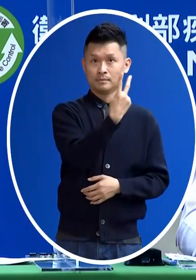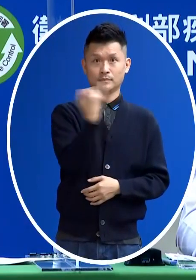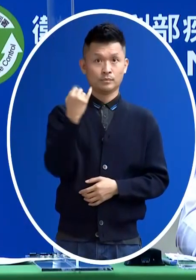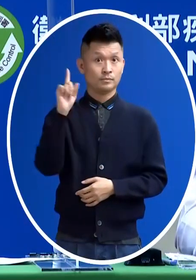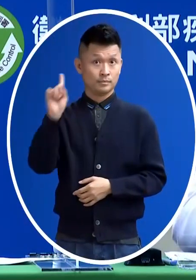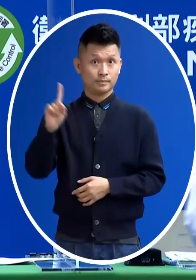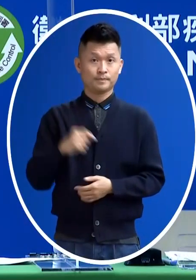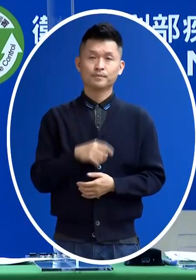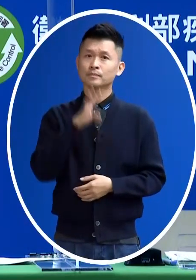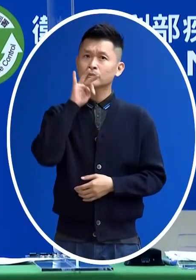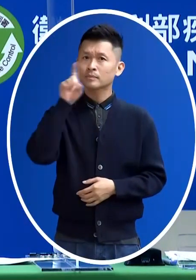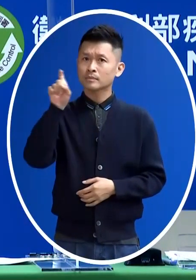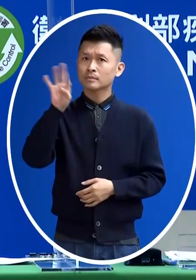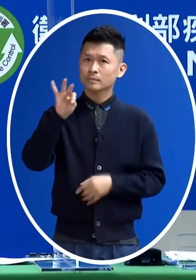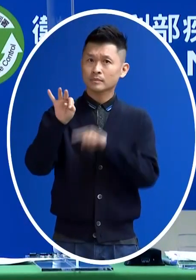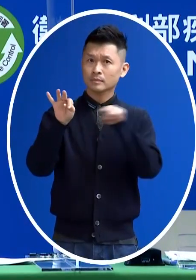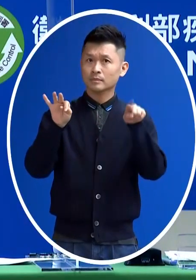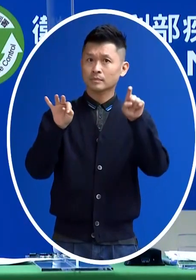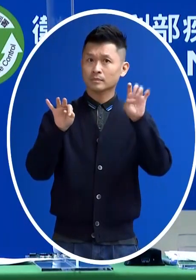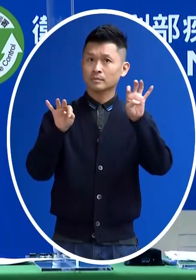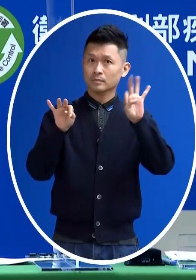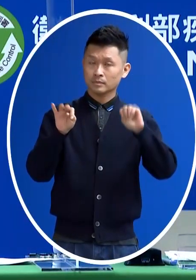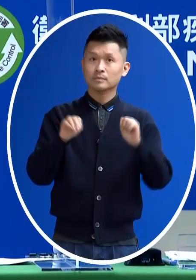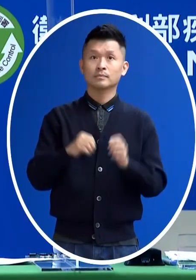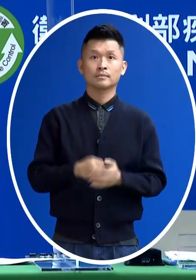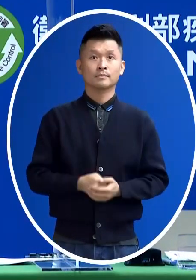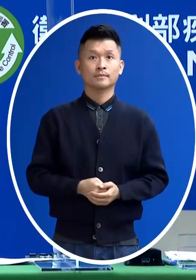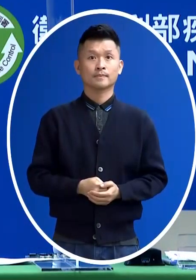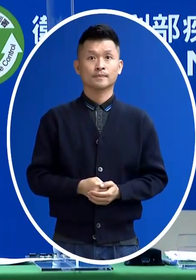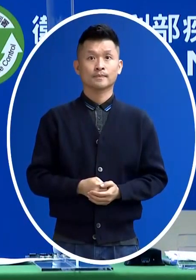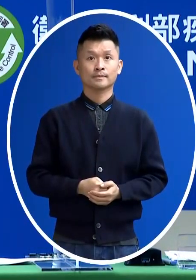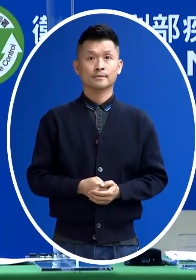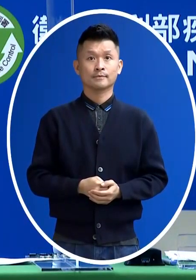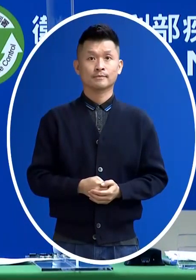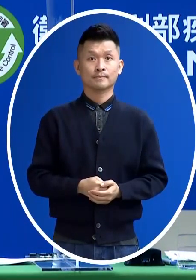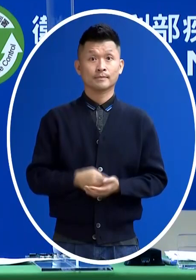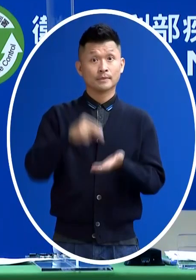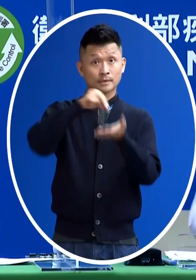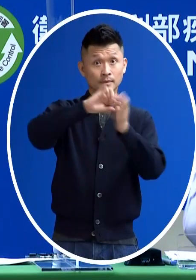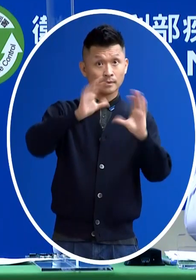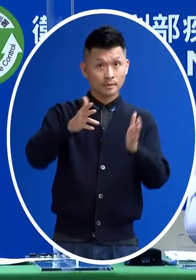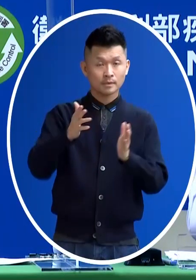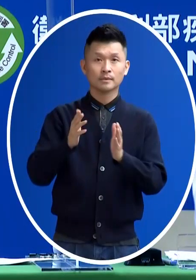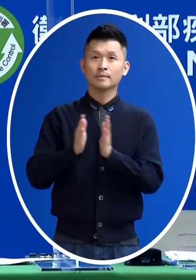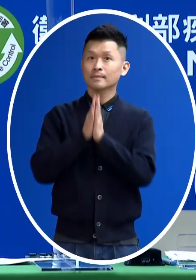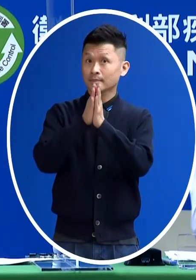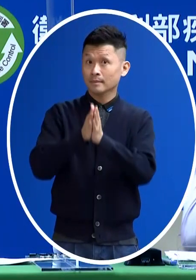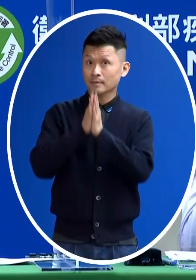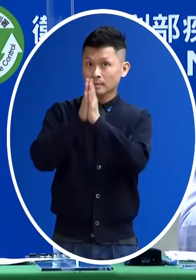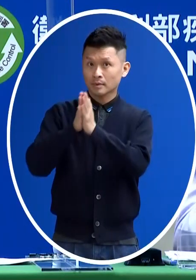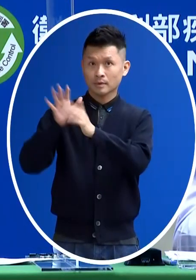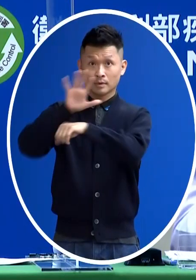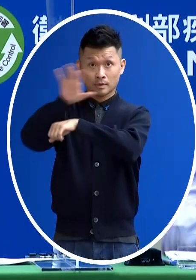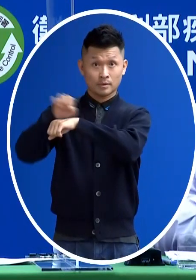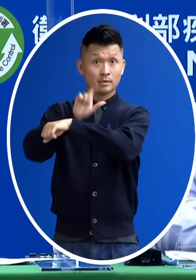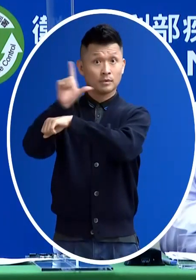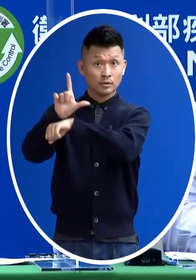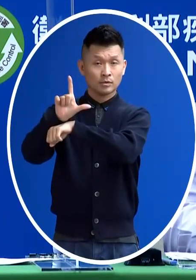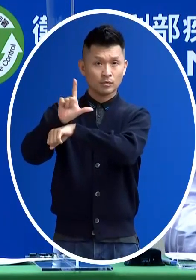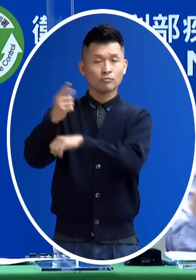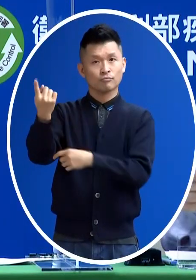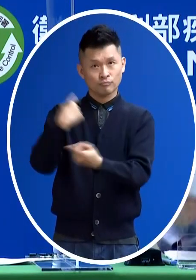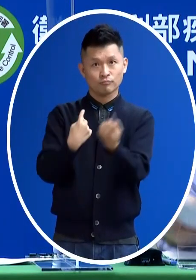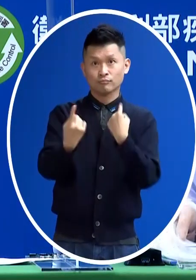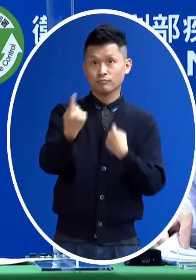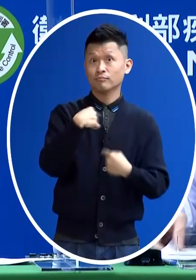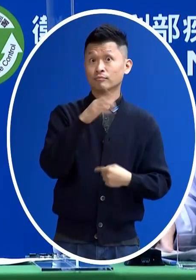那介于10多岁到40多岁，到40多岁哈，自印尼、缅甸哈、圣路西亚哈入